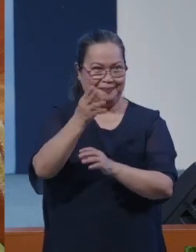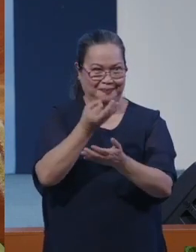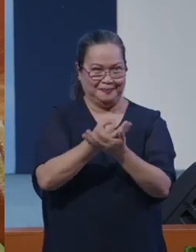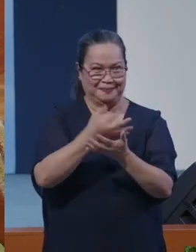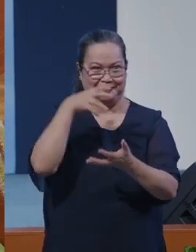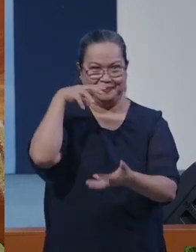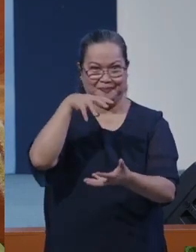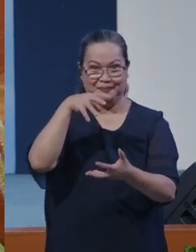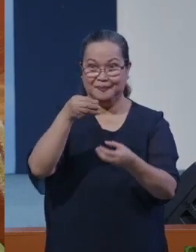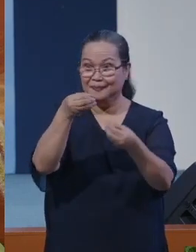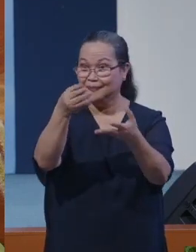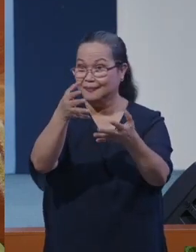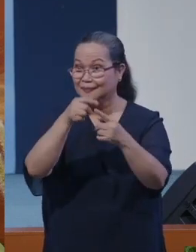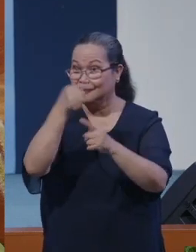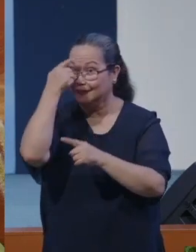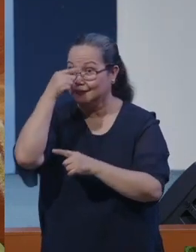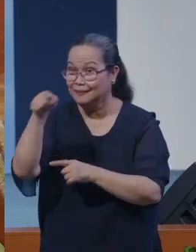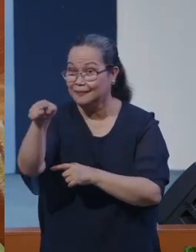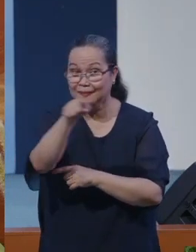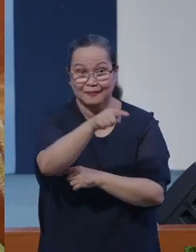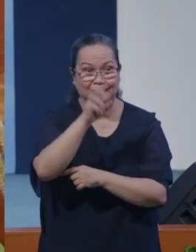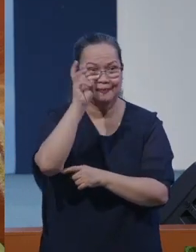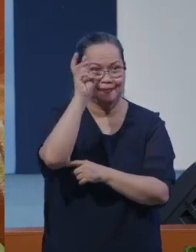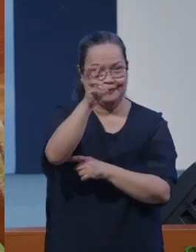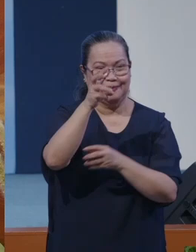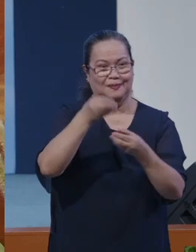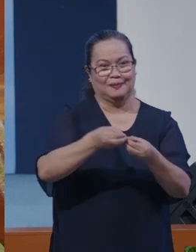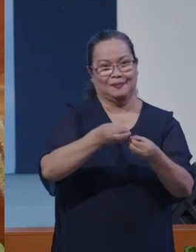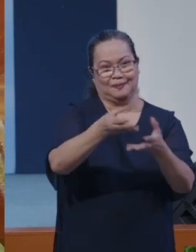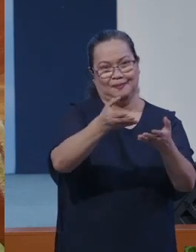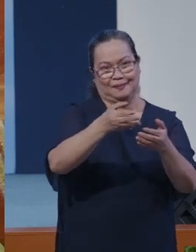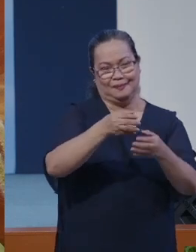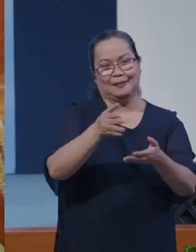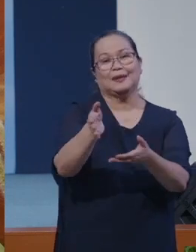niya binibigay para inyong ipamigay.